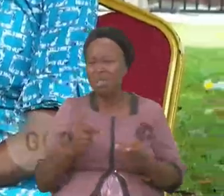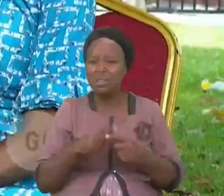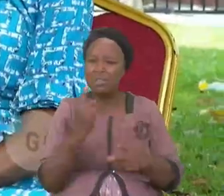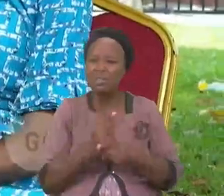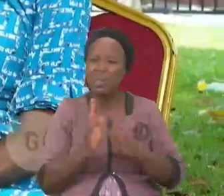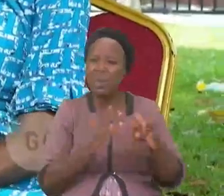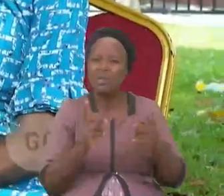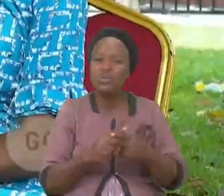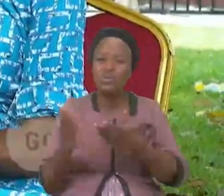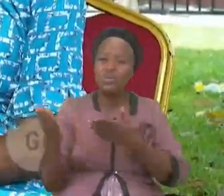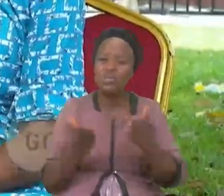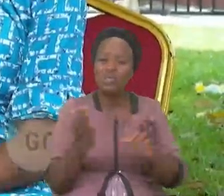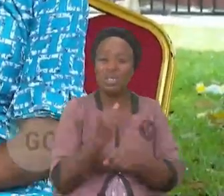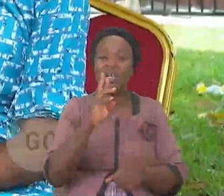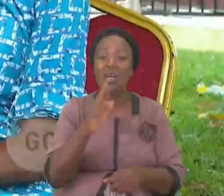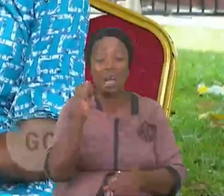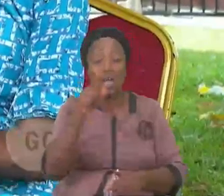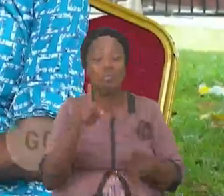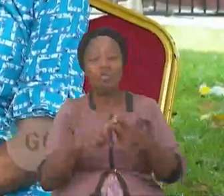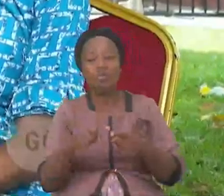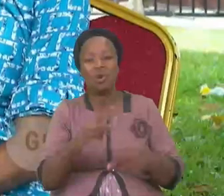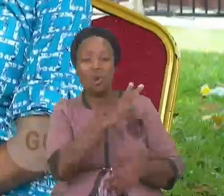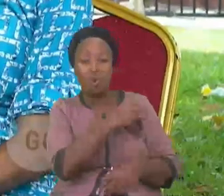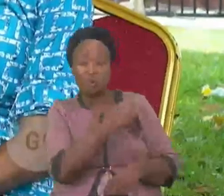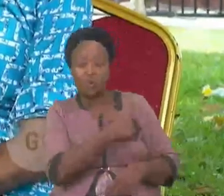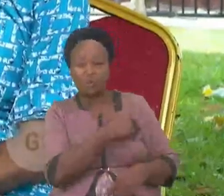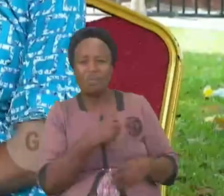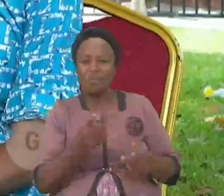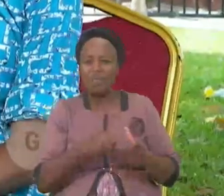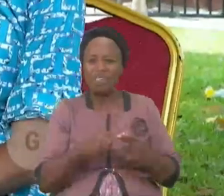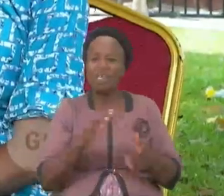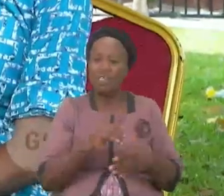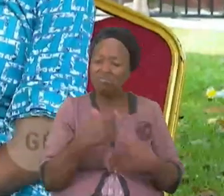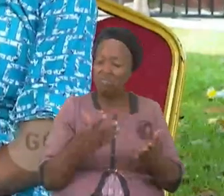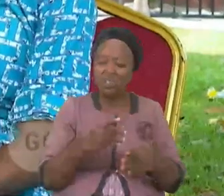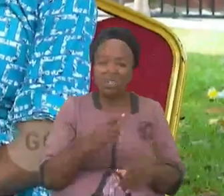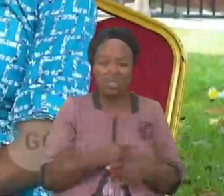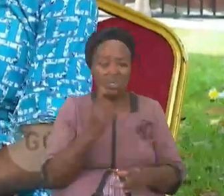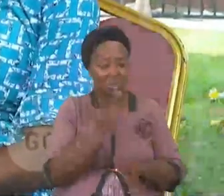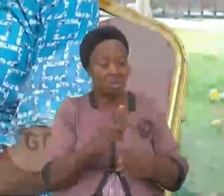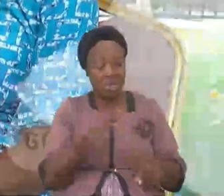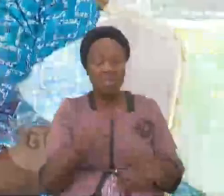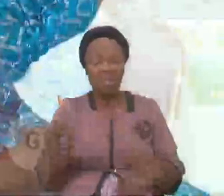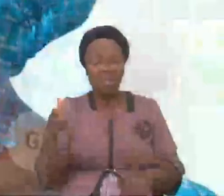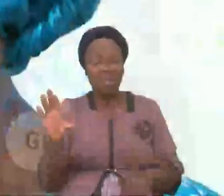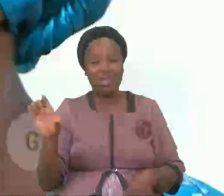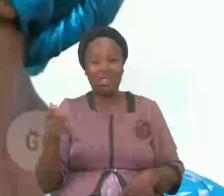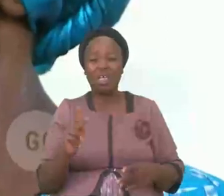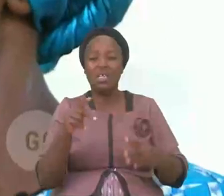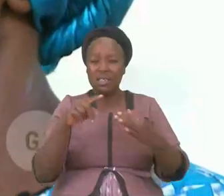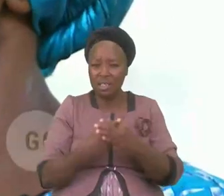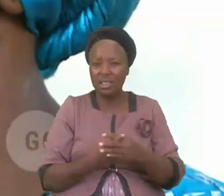à l'hôpital avant la couronne de Bori. Après avoir écouté le témoignage,